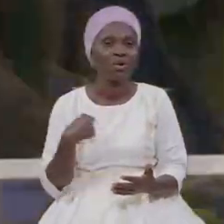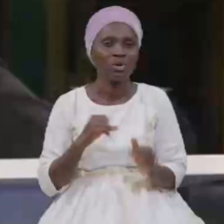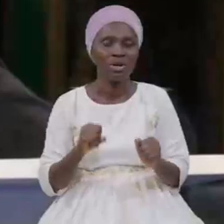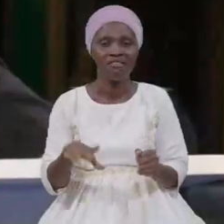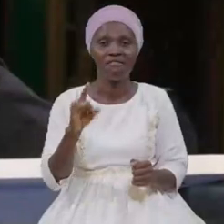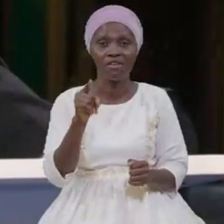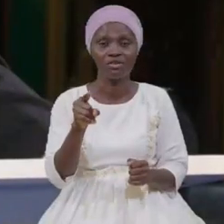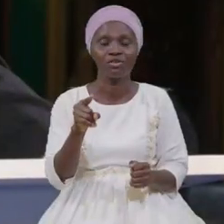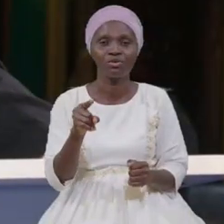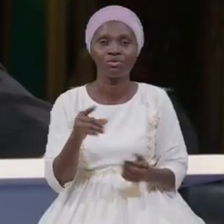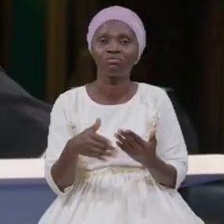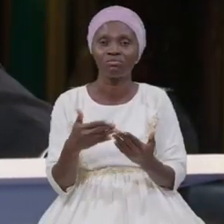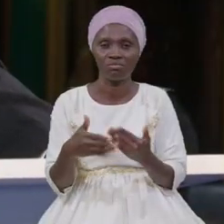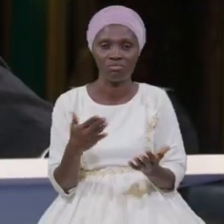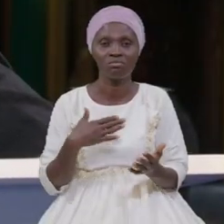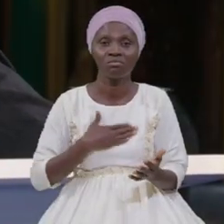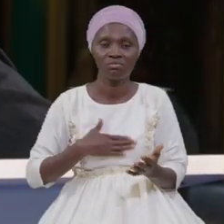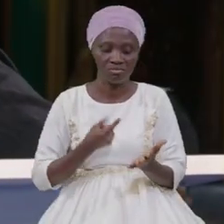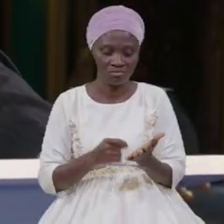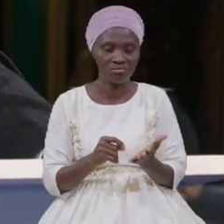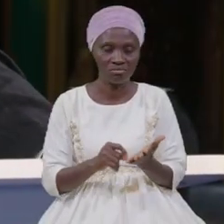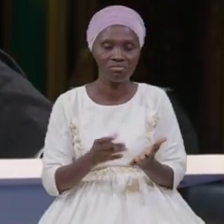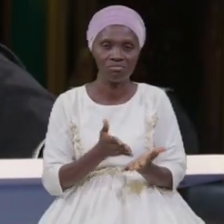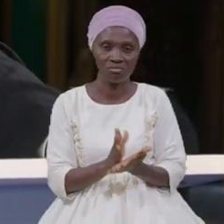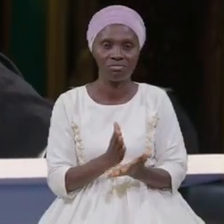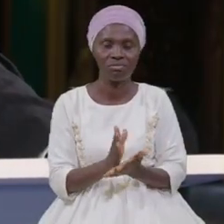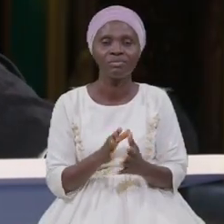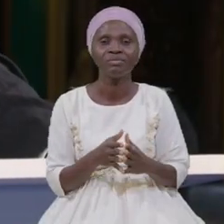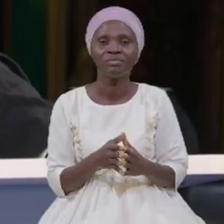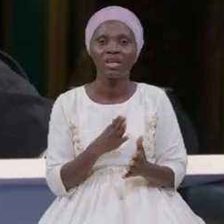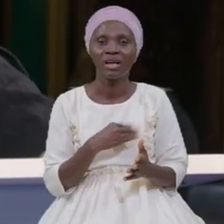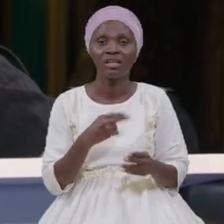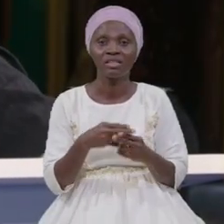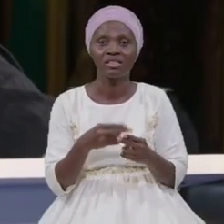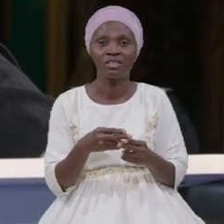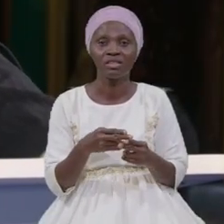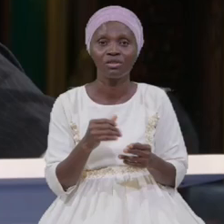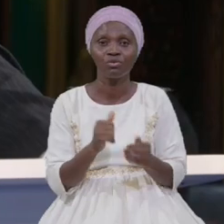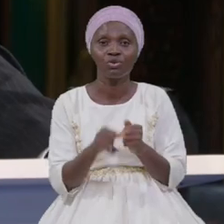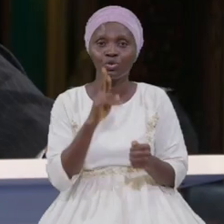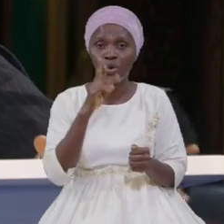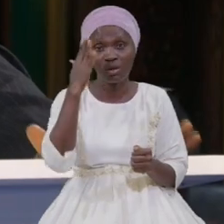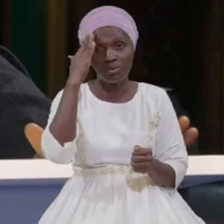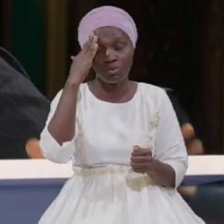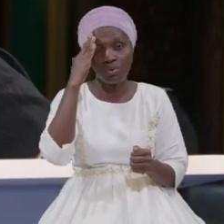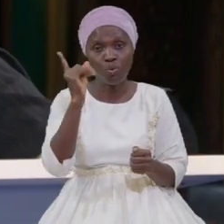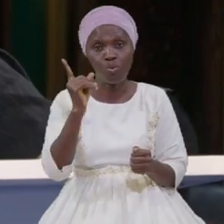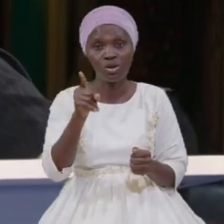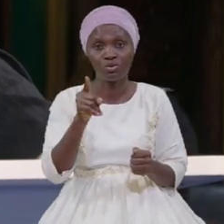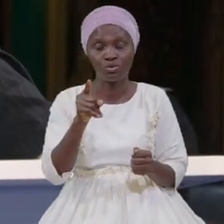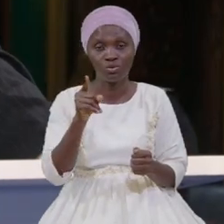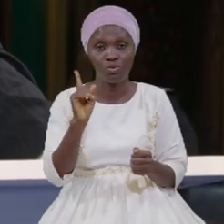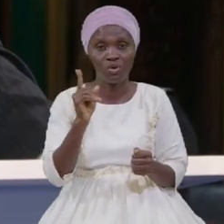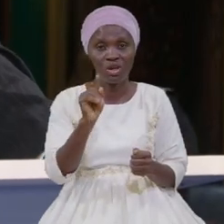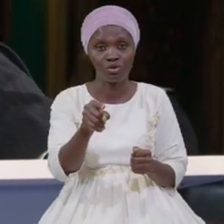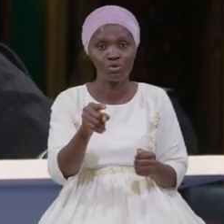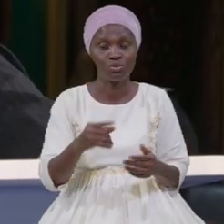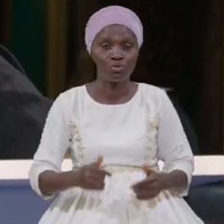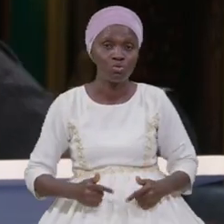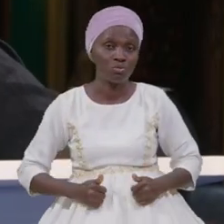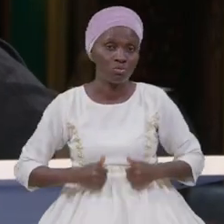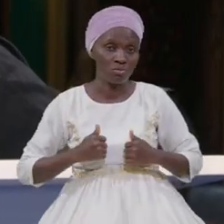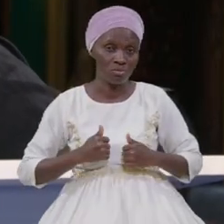aider dans cette nouvelle décision. Si vous avez un surnom par lequel on vous reconnaît facilement dans votre quartier,